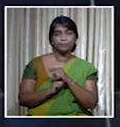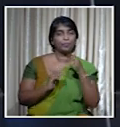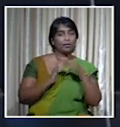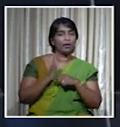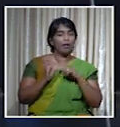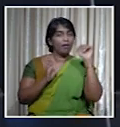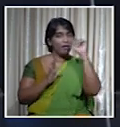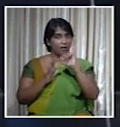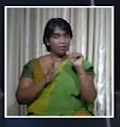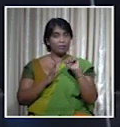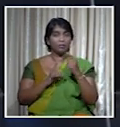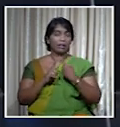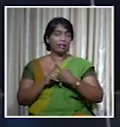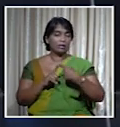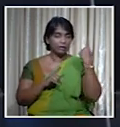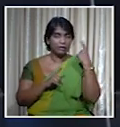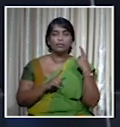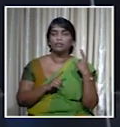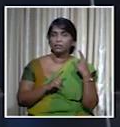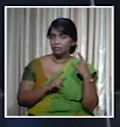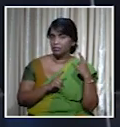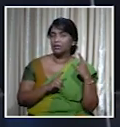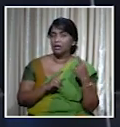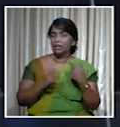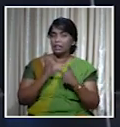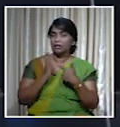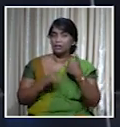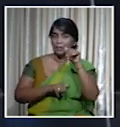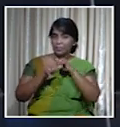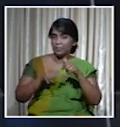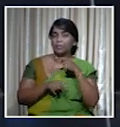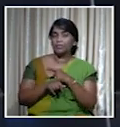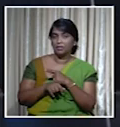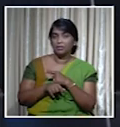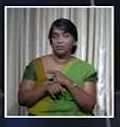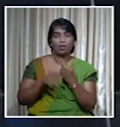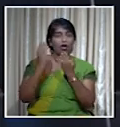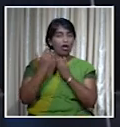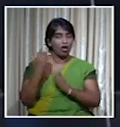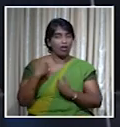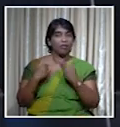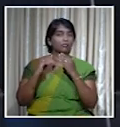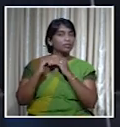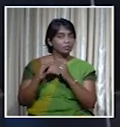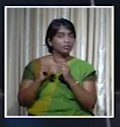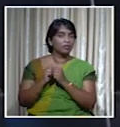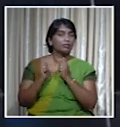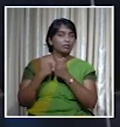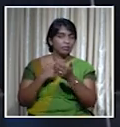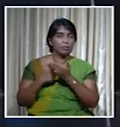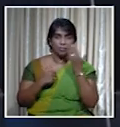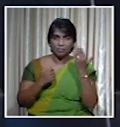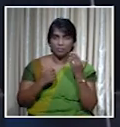දකුණු ආසියාවේ තියෙන දියුණුවතම තලසීමියා රෝගය සඳහා වෙච්ච ඒ ඇටමිදුළු බද්ධ කිරීමේ මධ්‍යස්ථානයේ බවට පත් කරන්න